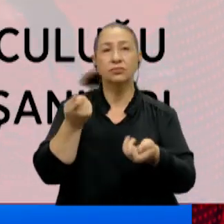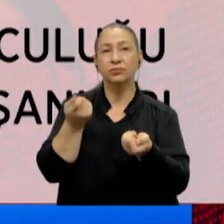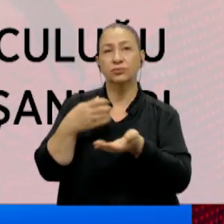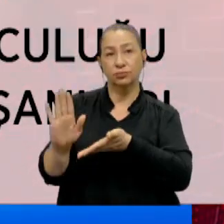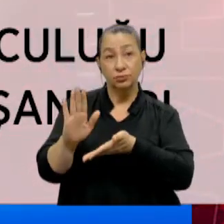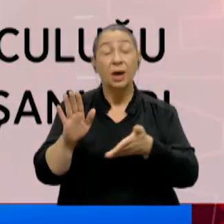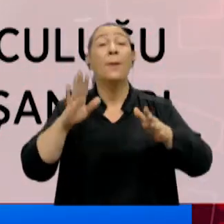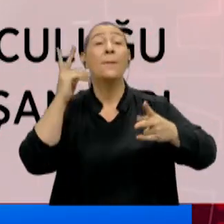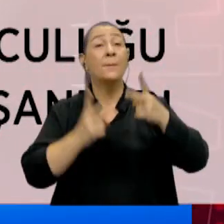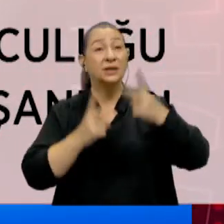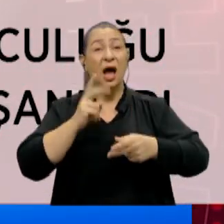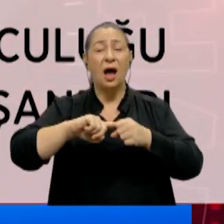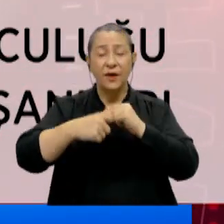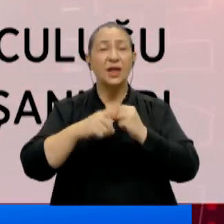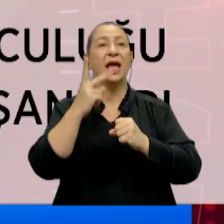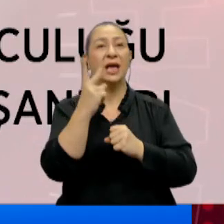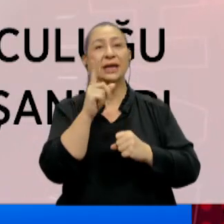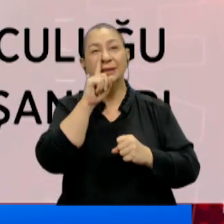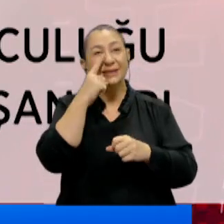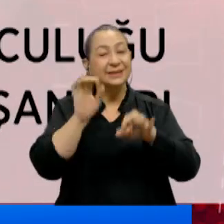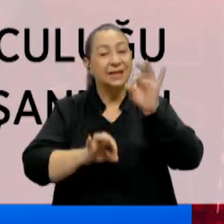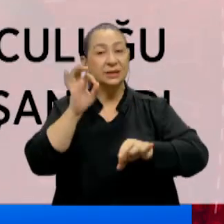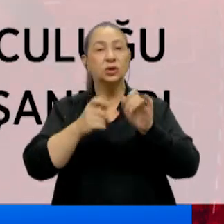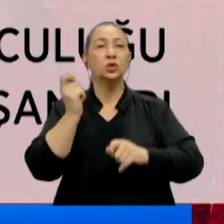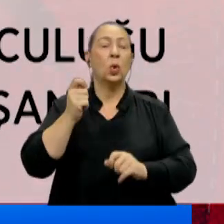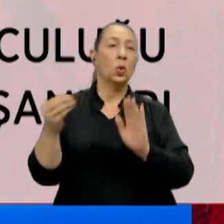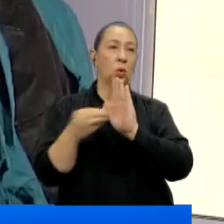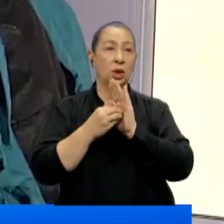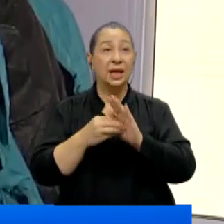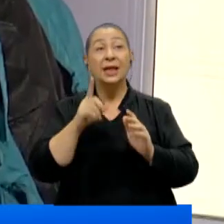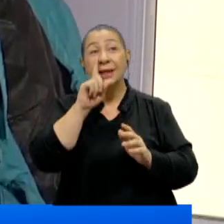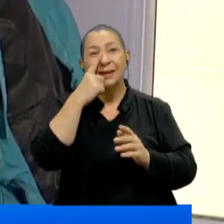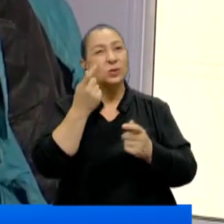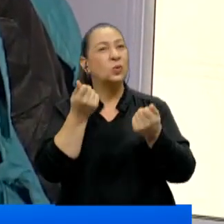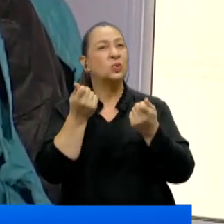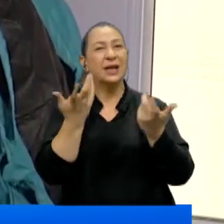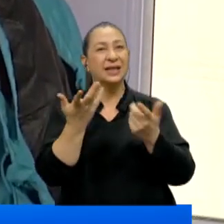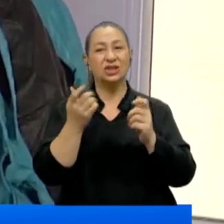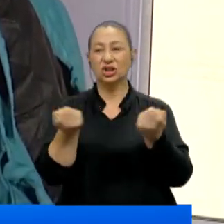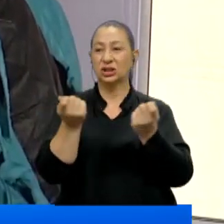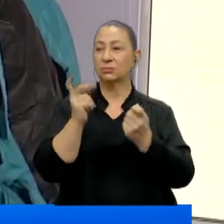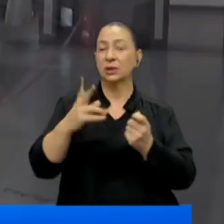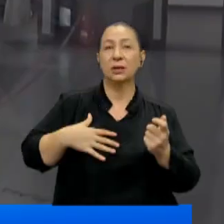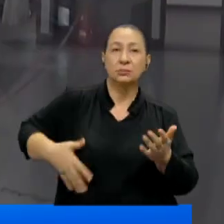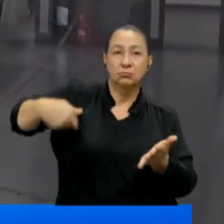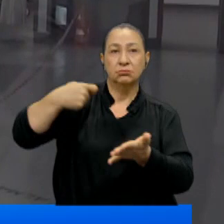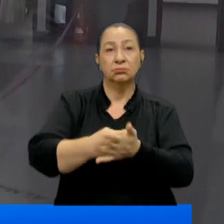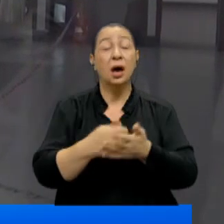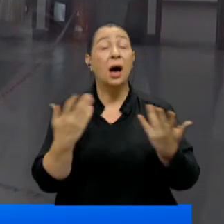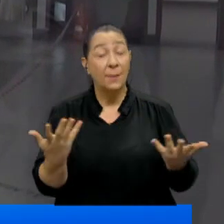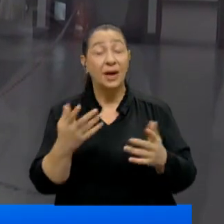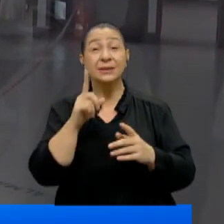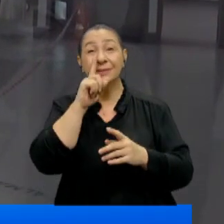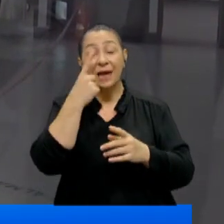kapatırken bazıları ise her hafta 2 kez test olma zorunluluğu getirdi. Test ücretlerini ise yine çalışan karşılamak zorunda kalacak. Ama